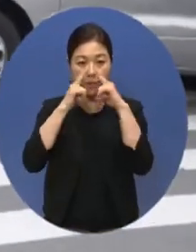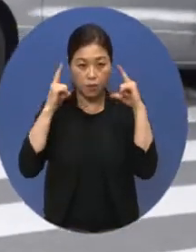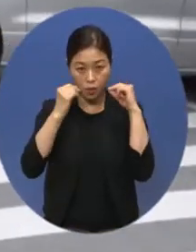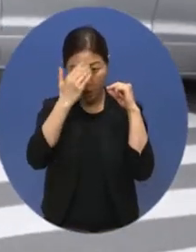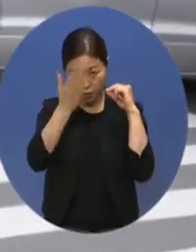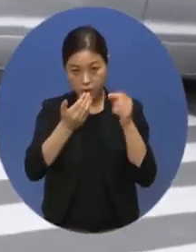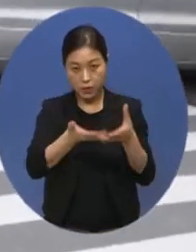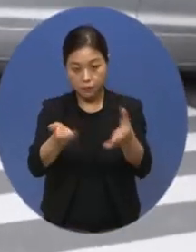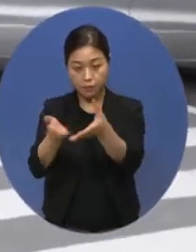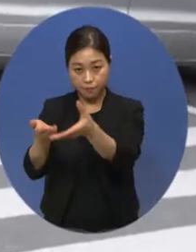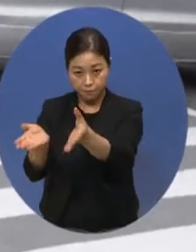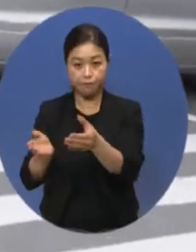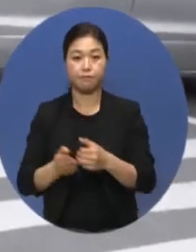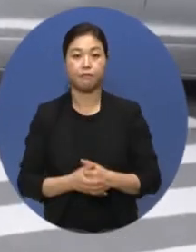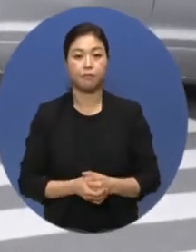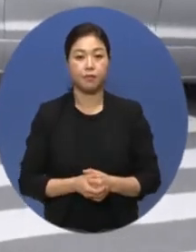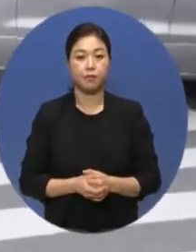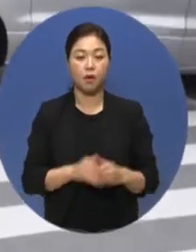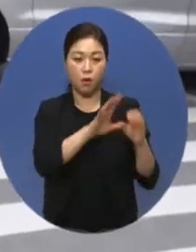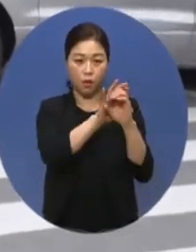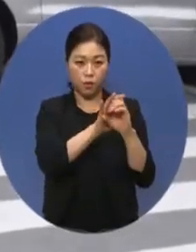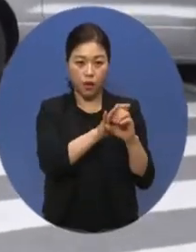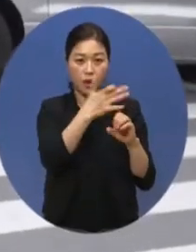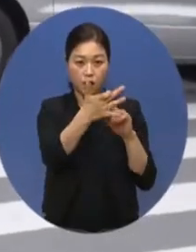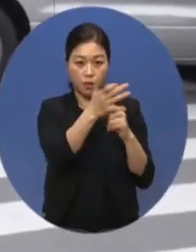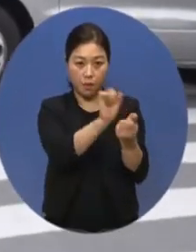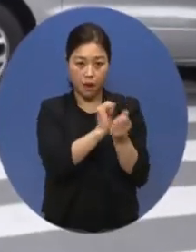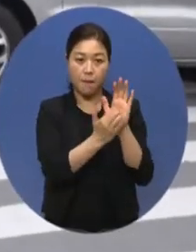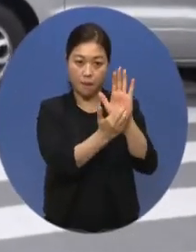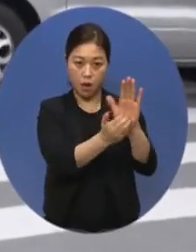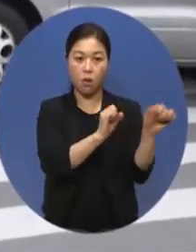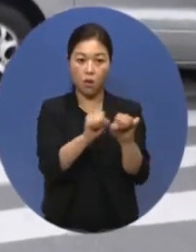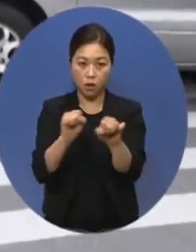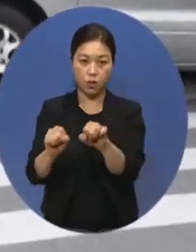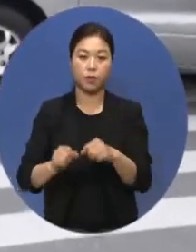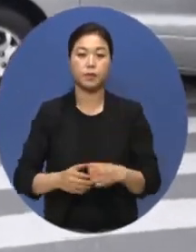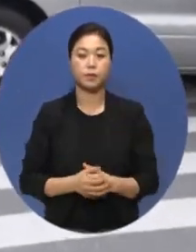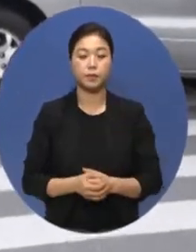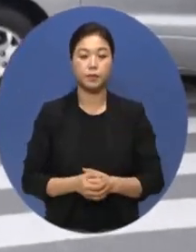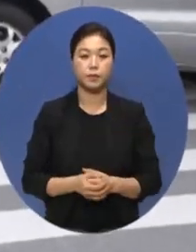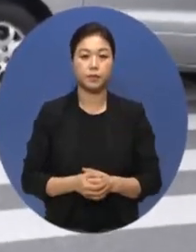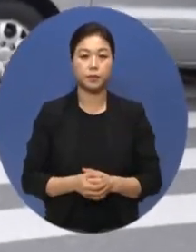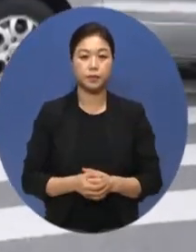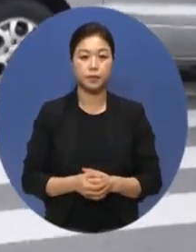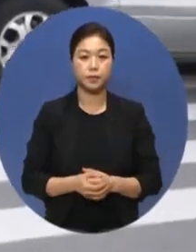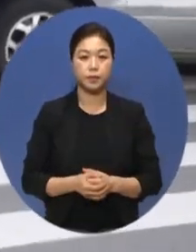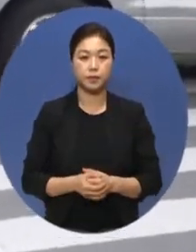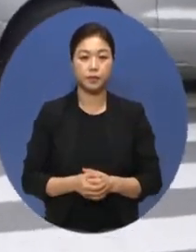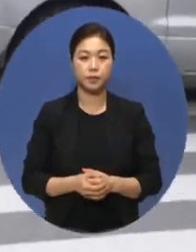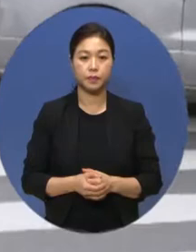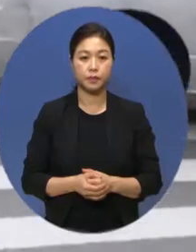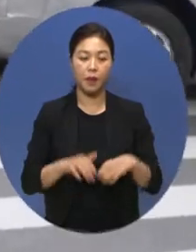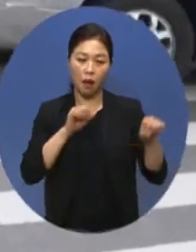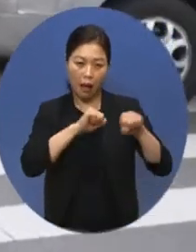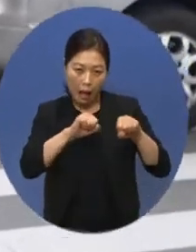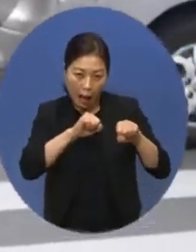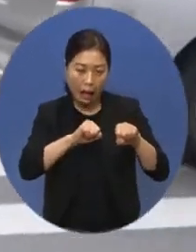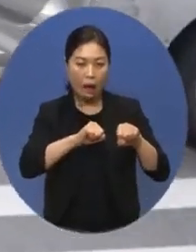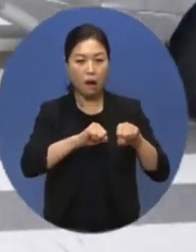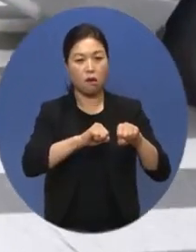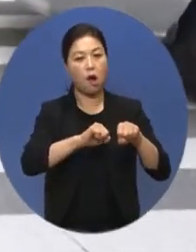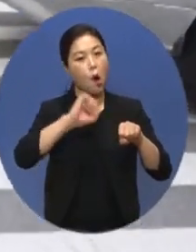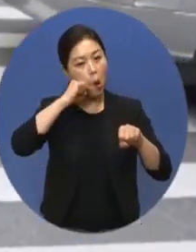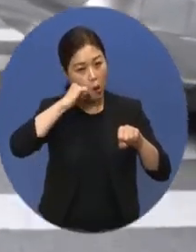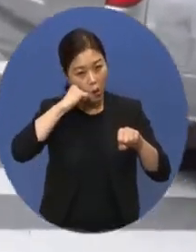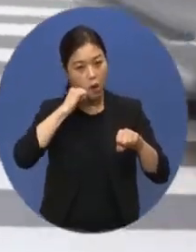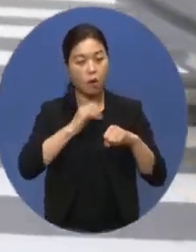마스크를 무료로 나눠주면서 코로나19 감염 예방 활동을 전개했습니다. 또한 거동이 불편해